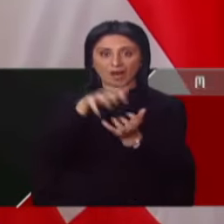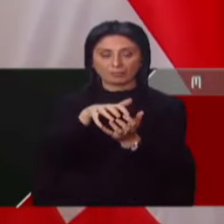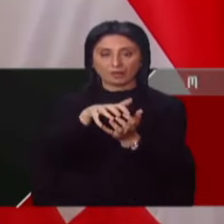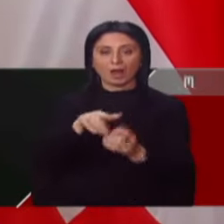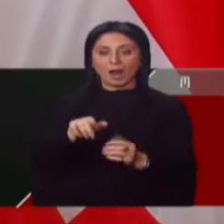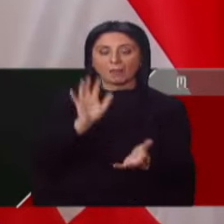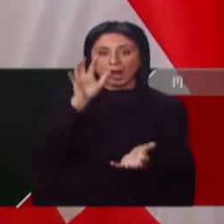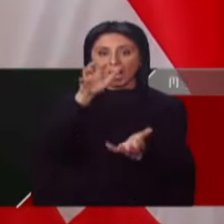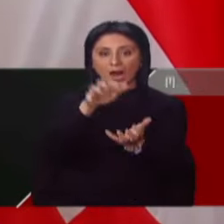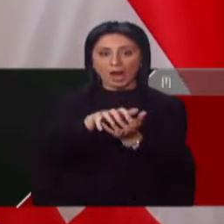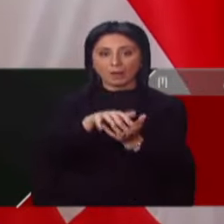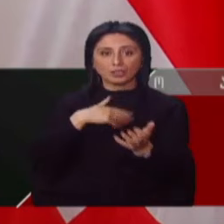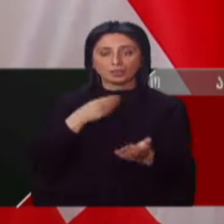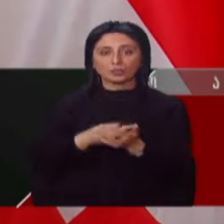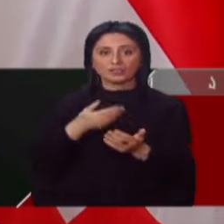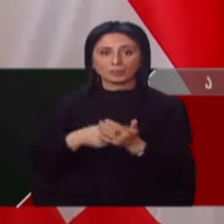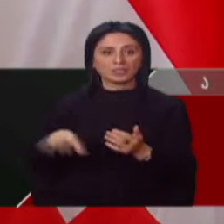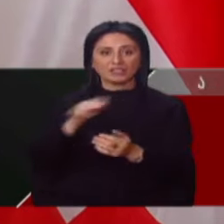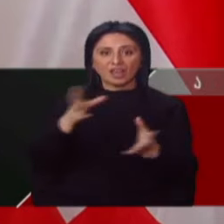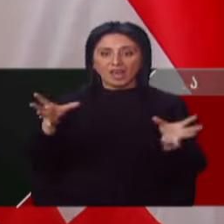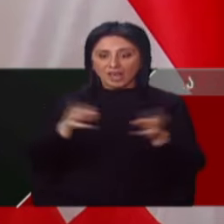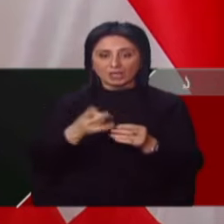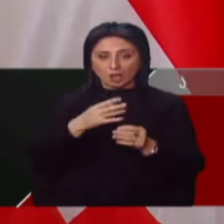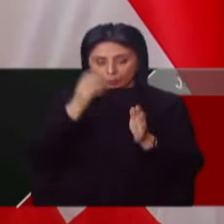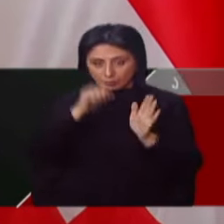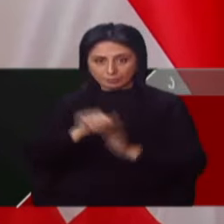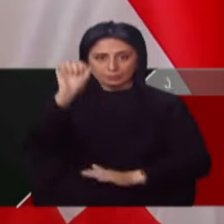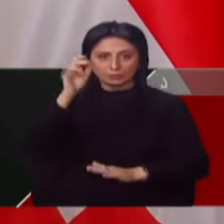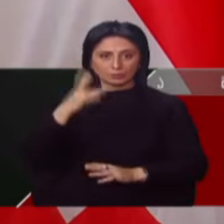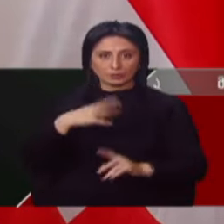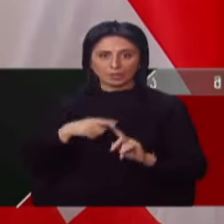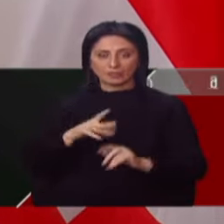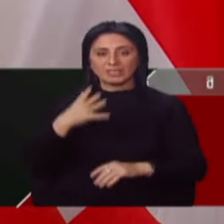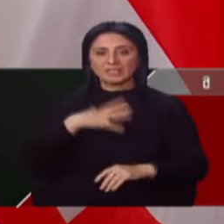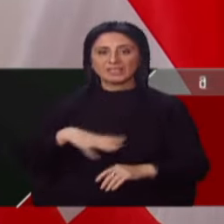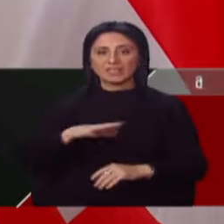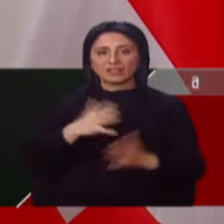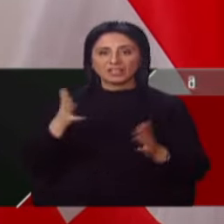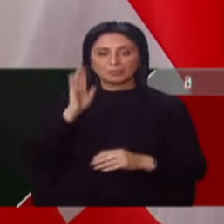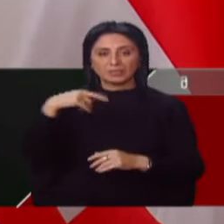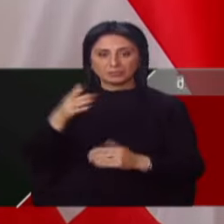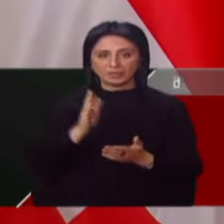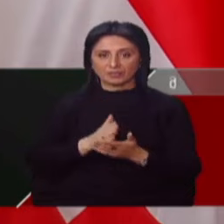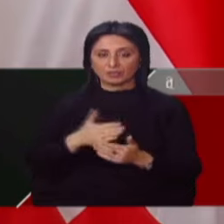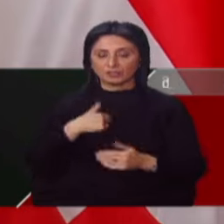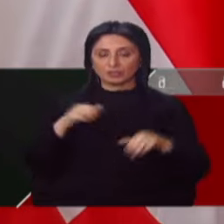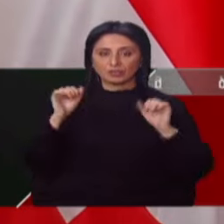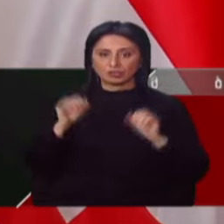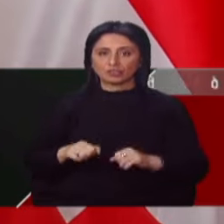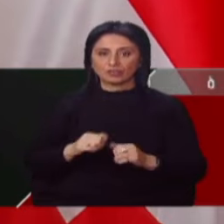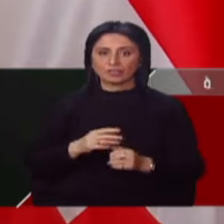Და ამ ხაფანგიდან ჩემო ძვირფასებო, ყველა ერთად უნდა დავიხსნათ თავი. Საქართველოს აქვს დიდი პერსპექტივა. Ჩვენ